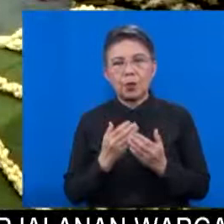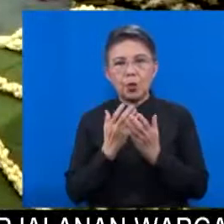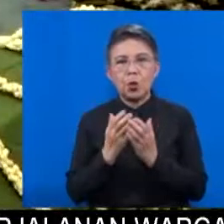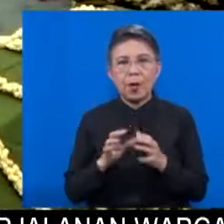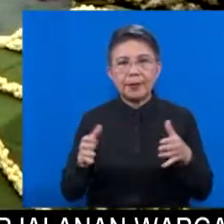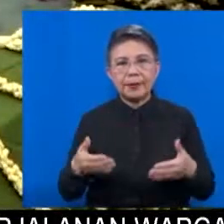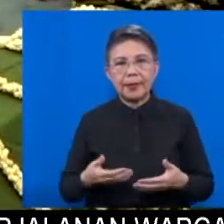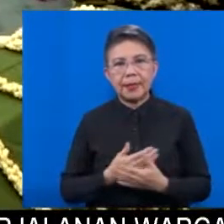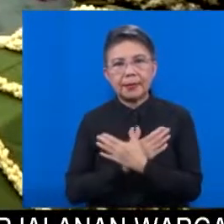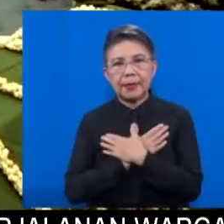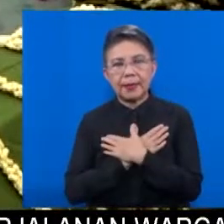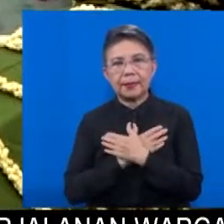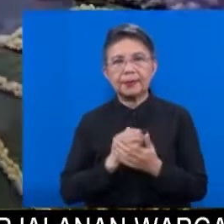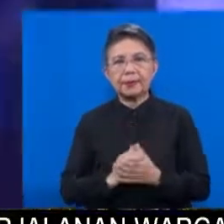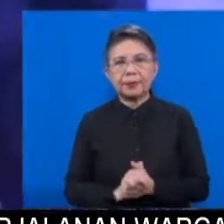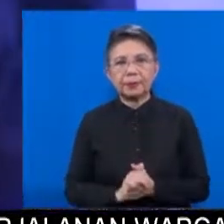wasallam.